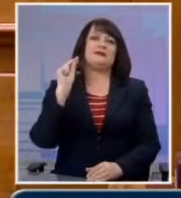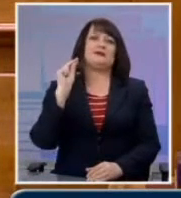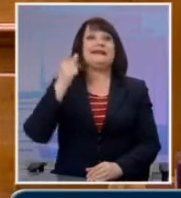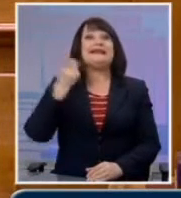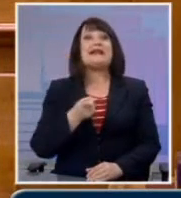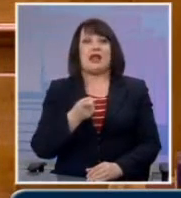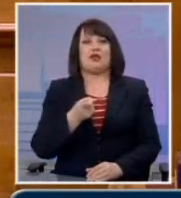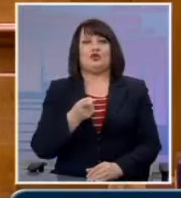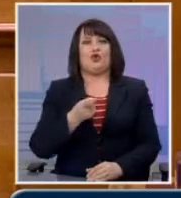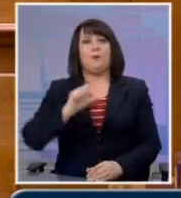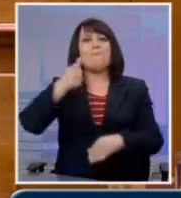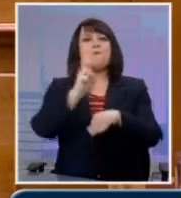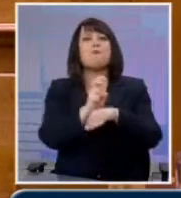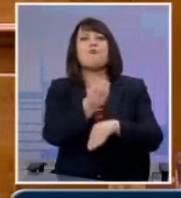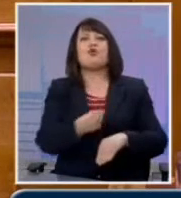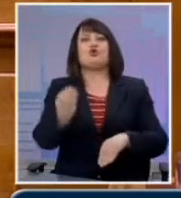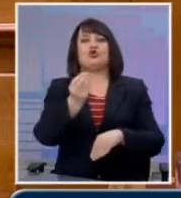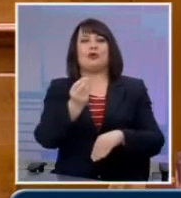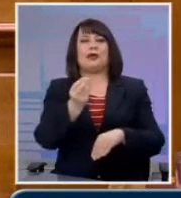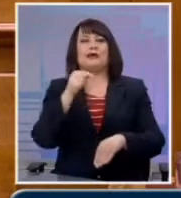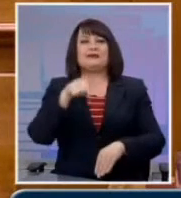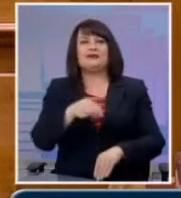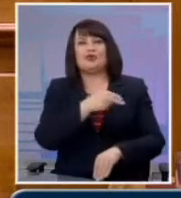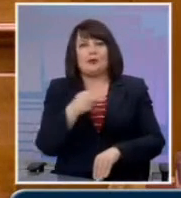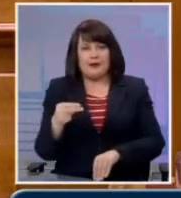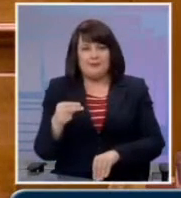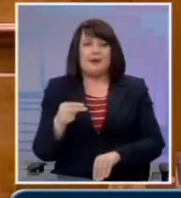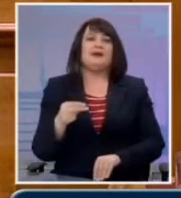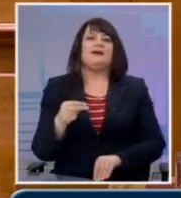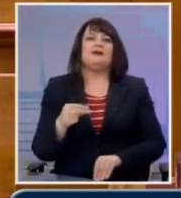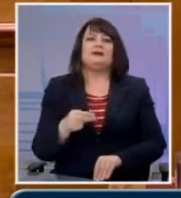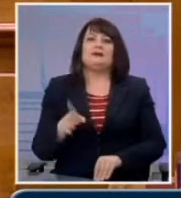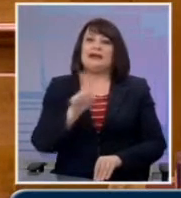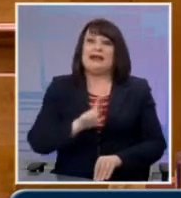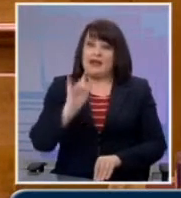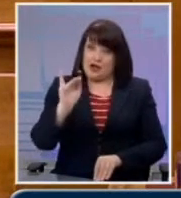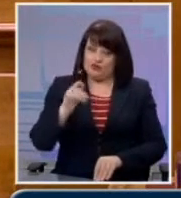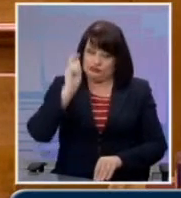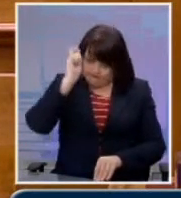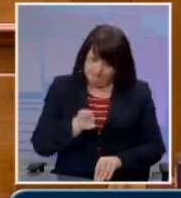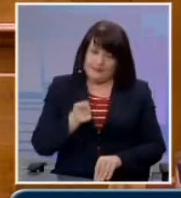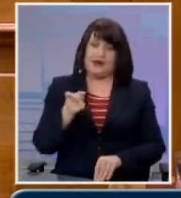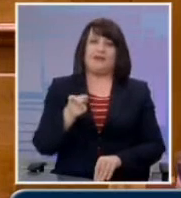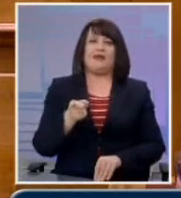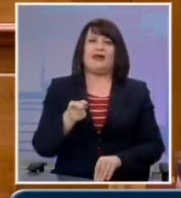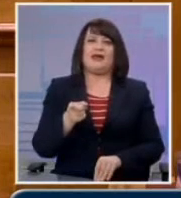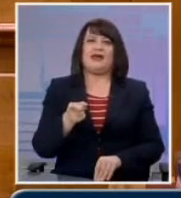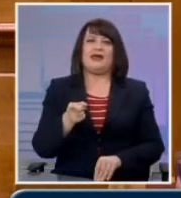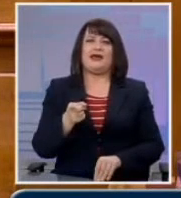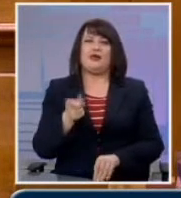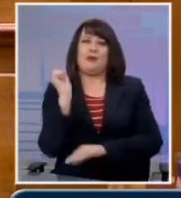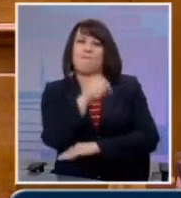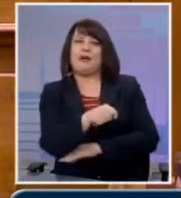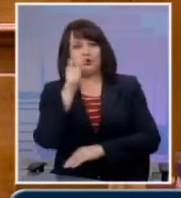πλεώνασμα. Στο μάθημα πρωτογενές πλεώνασμα δηλαδή, κύριε Μητσοτάκη, οφείλω να το αναγνωρίσω, αφήσατε μεταξύ τα στέω τον κύριο